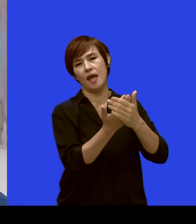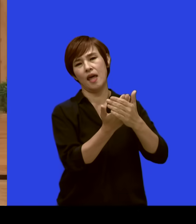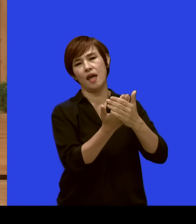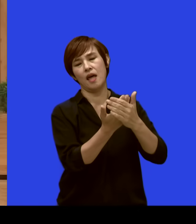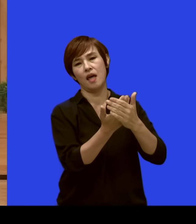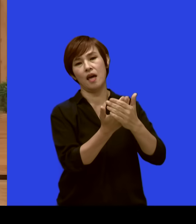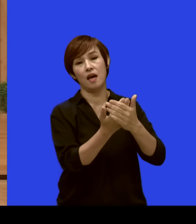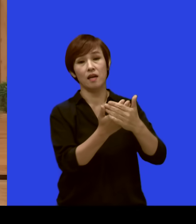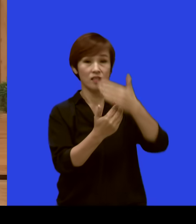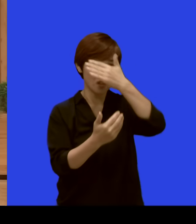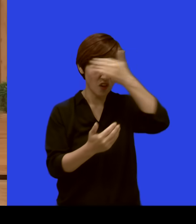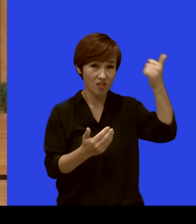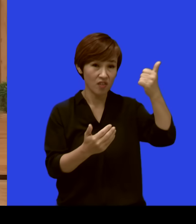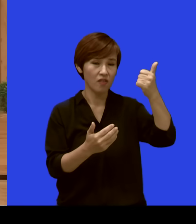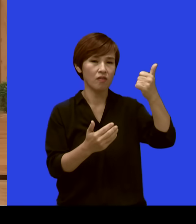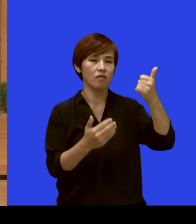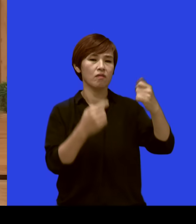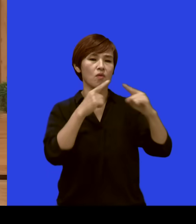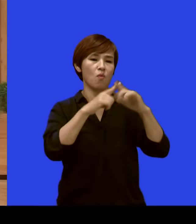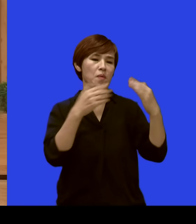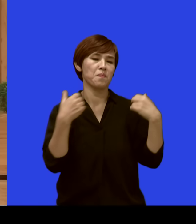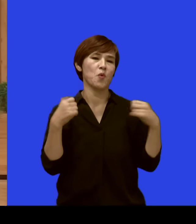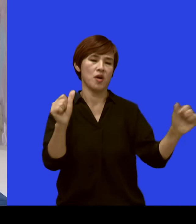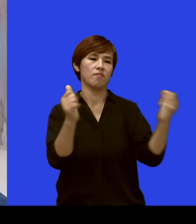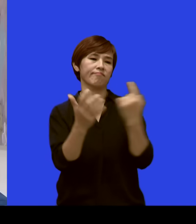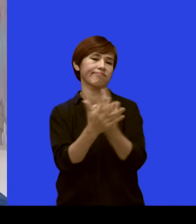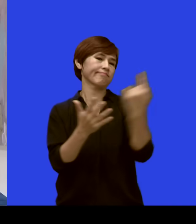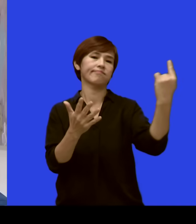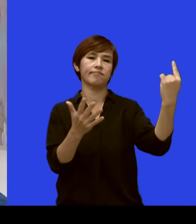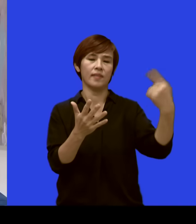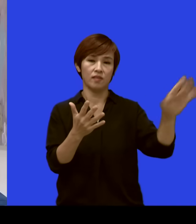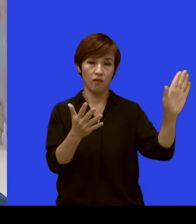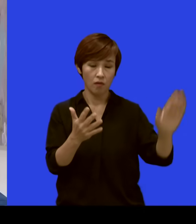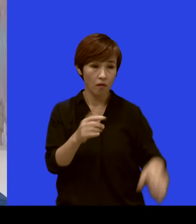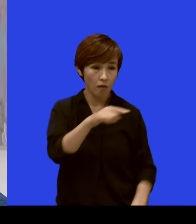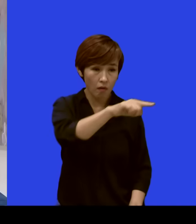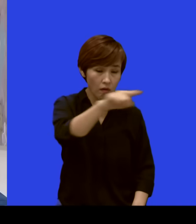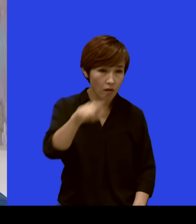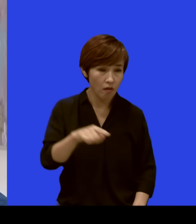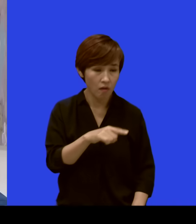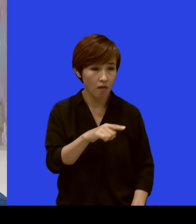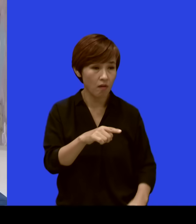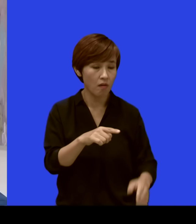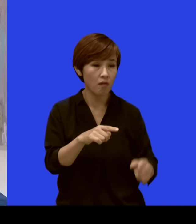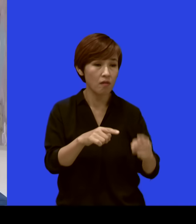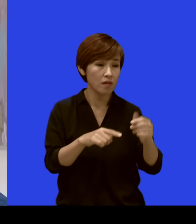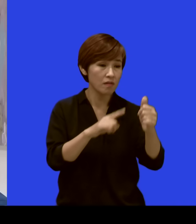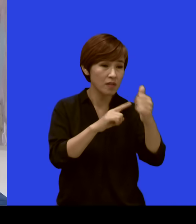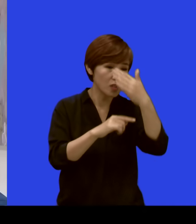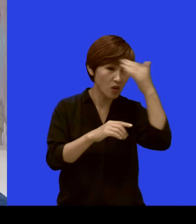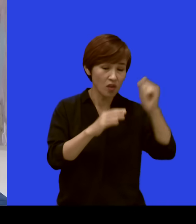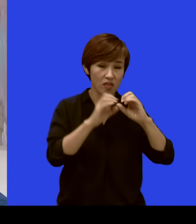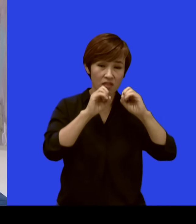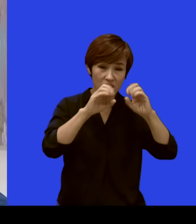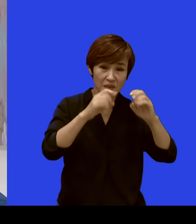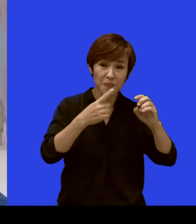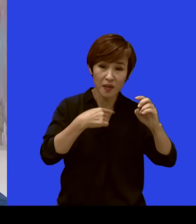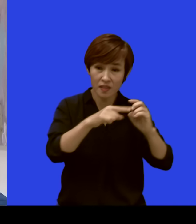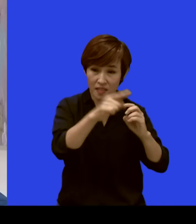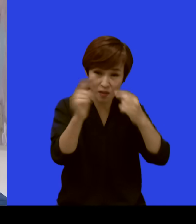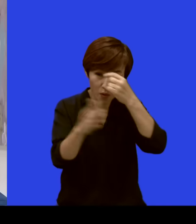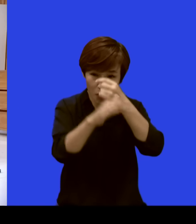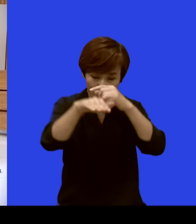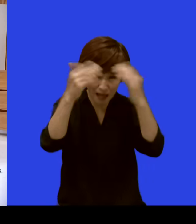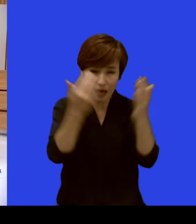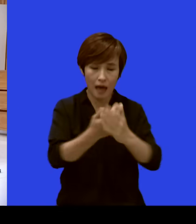교회를 떠났어요. 근데 그분이 교회를 떠나니까 그분이 전도에 왔던 분도 슬금슬금 다 나가서 네. 교회가 다시 옛날